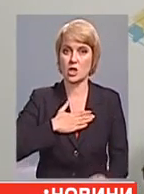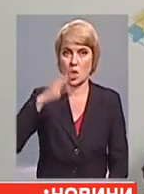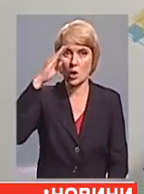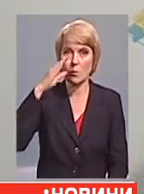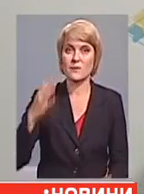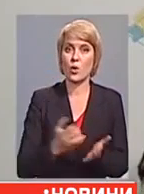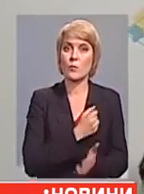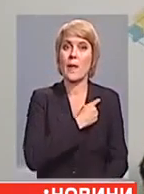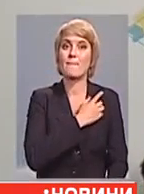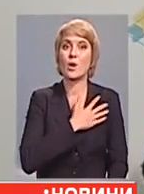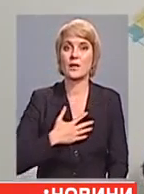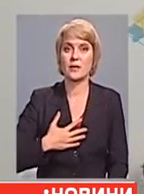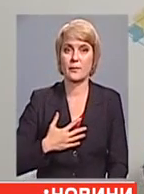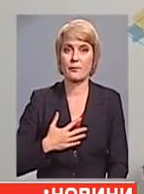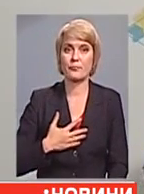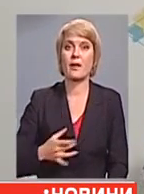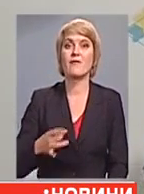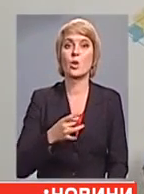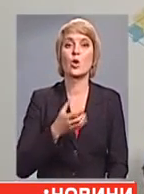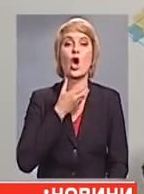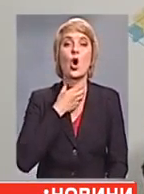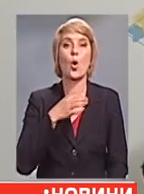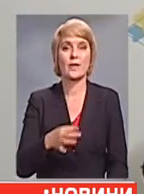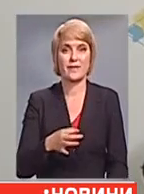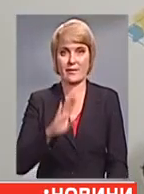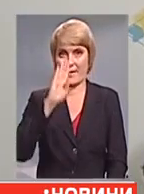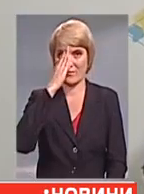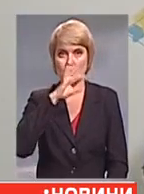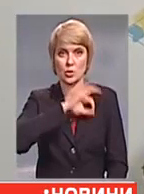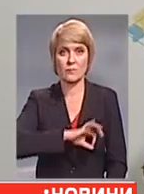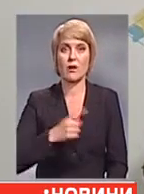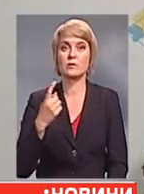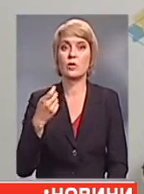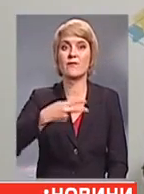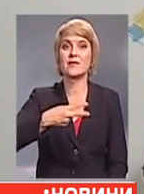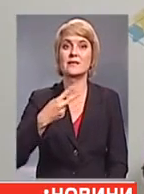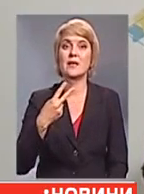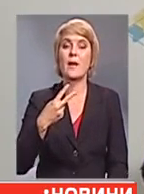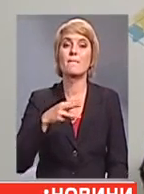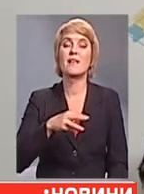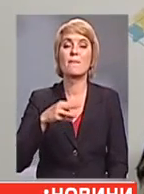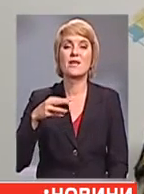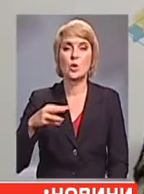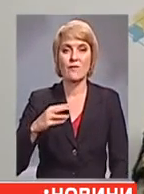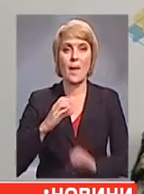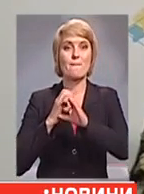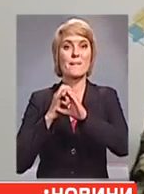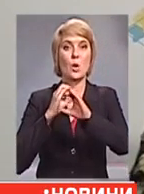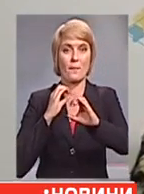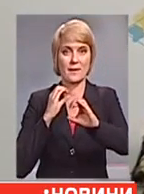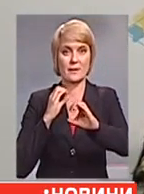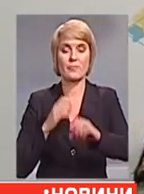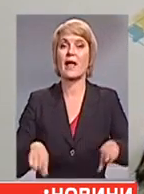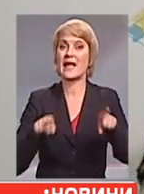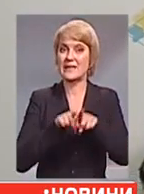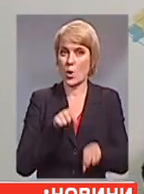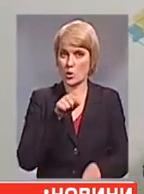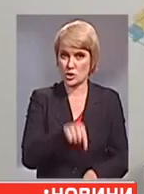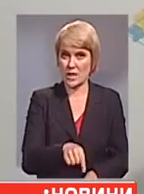поранення. В районі Горлівки ворог застосував 120-мм міномети. Також там зафіксовано